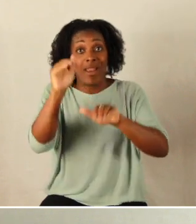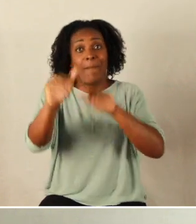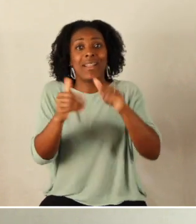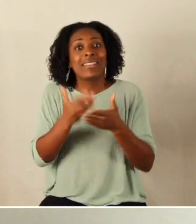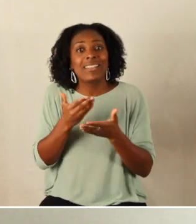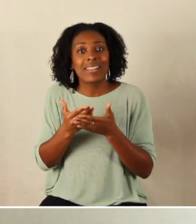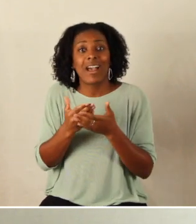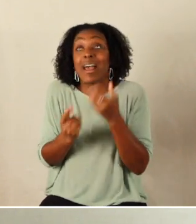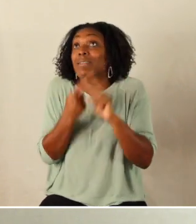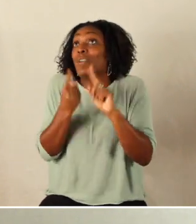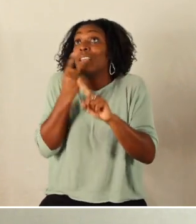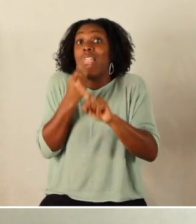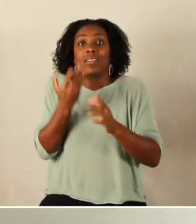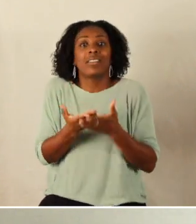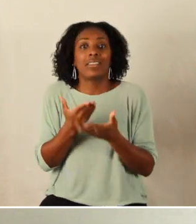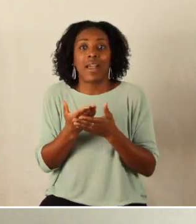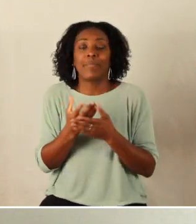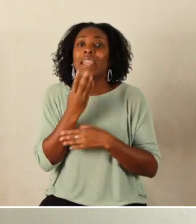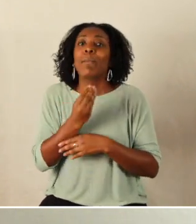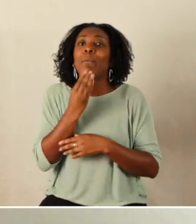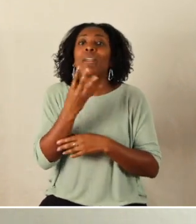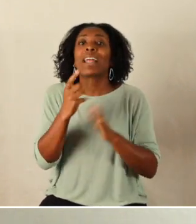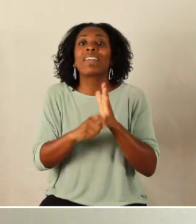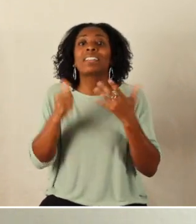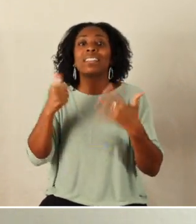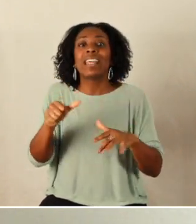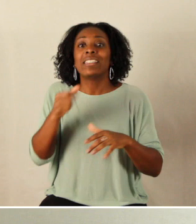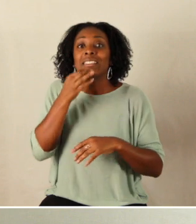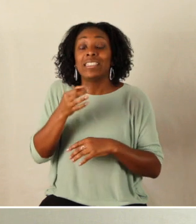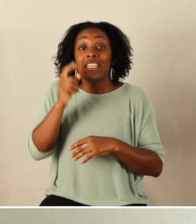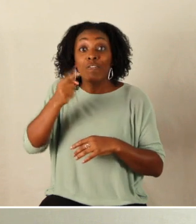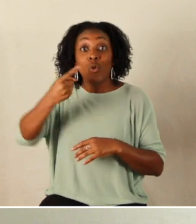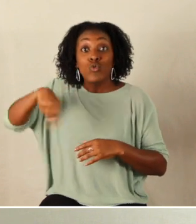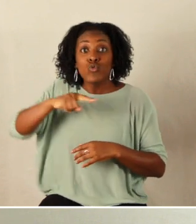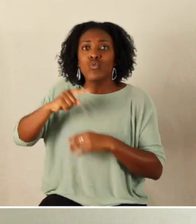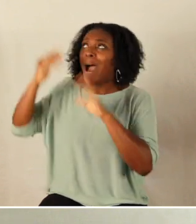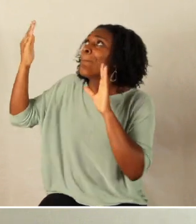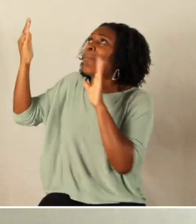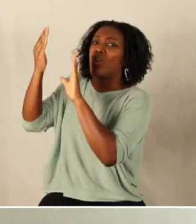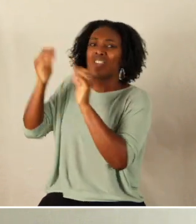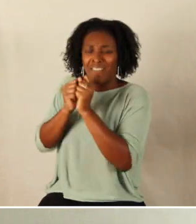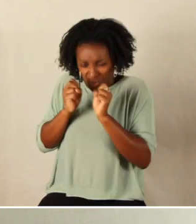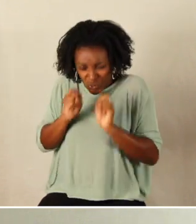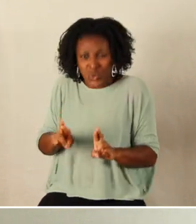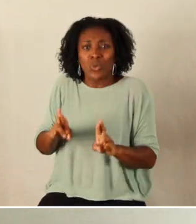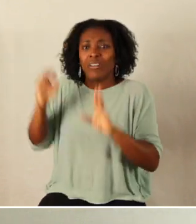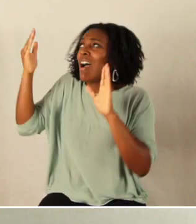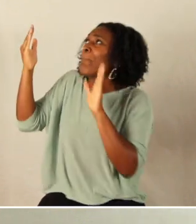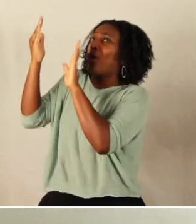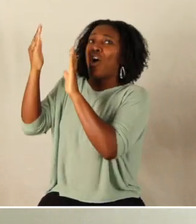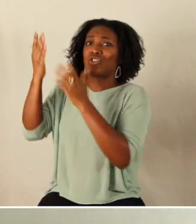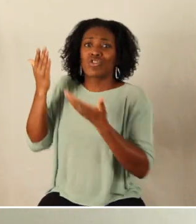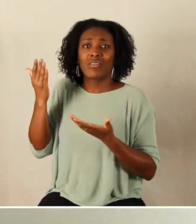et c'est ça l'essentiel. Hébreux 4,16 nous dit « Approchons-nous donc avec assurance du trône de la grâce. »